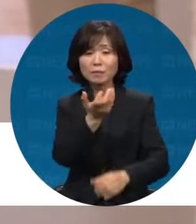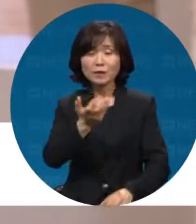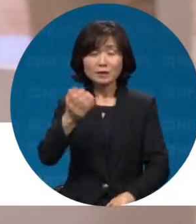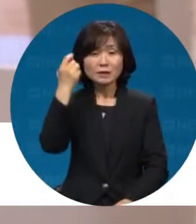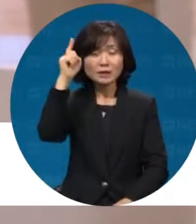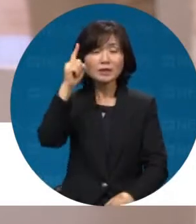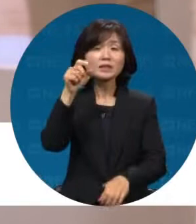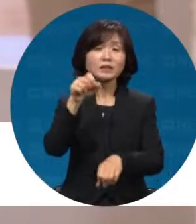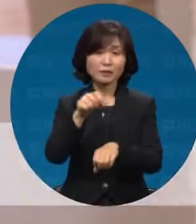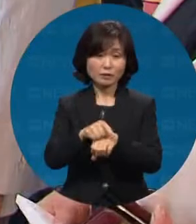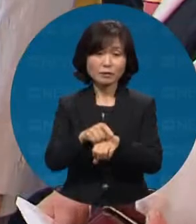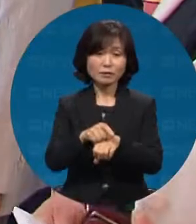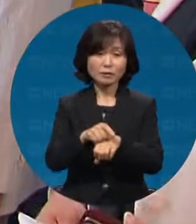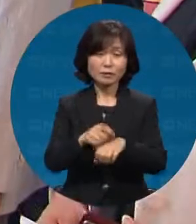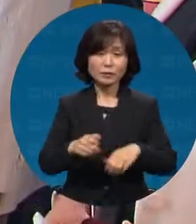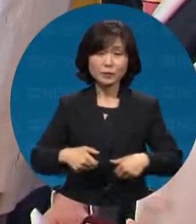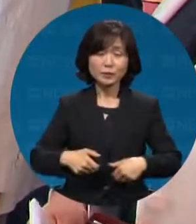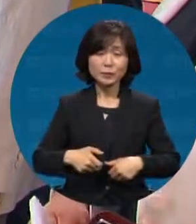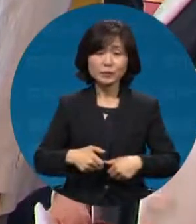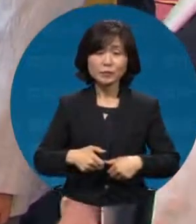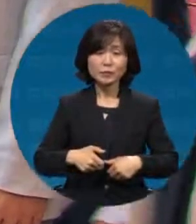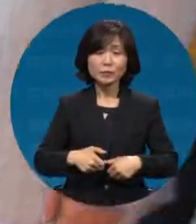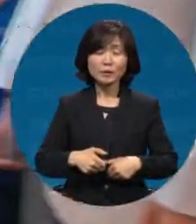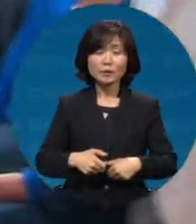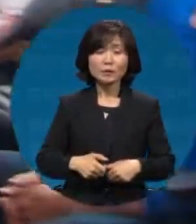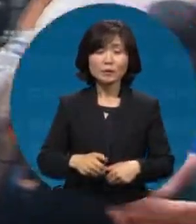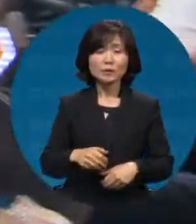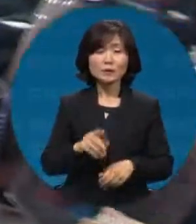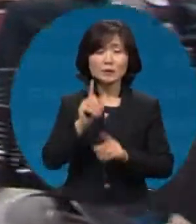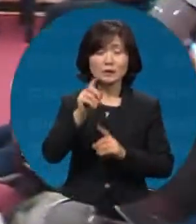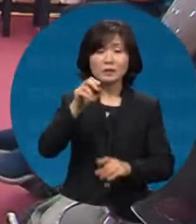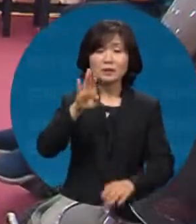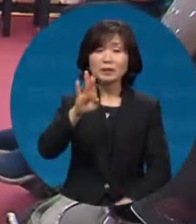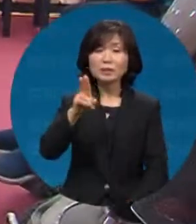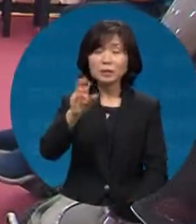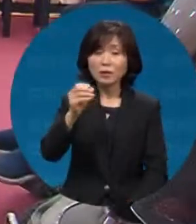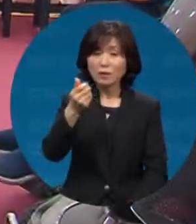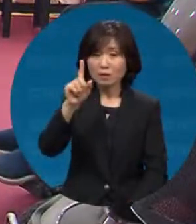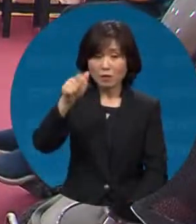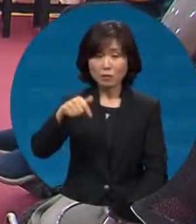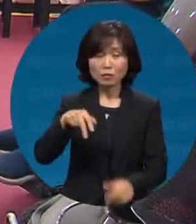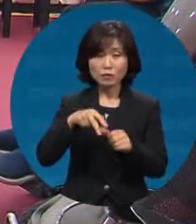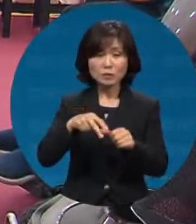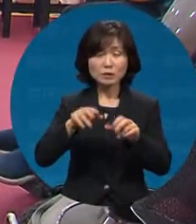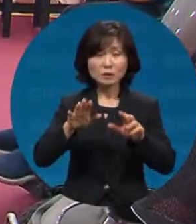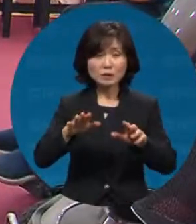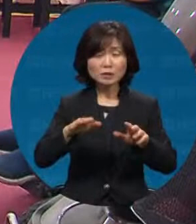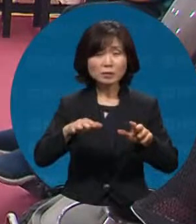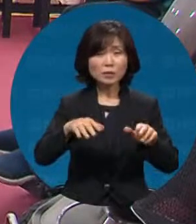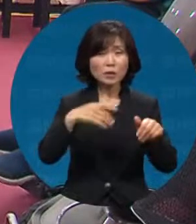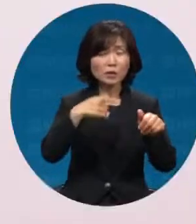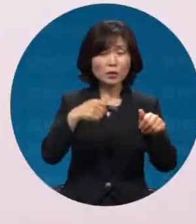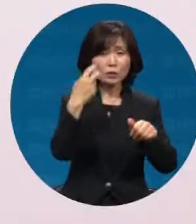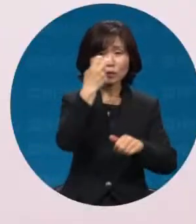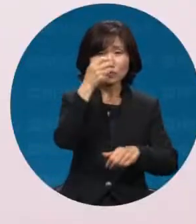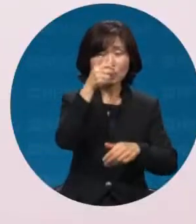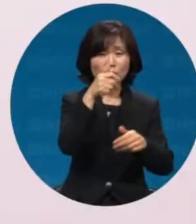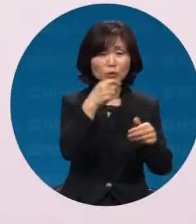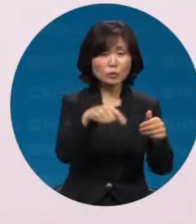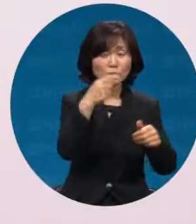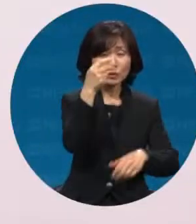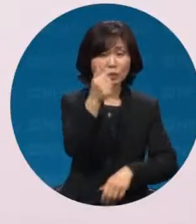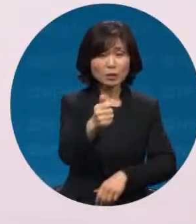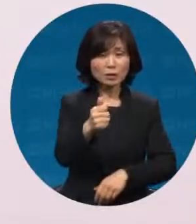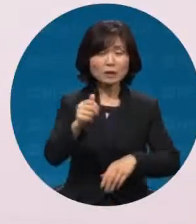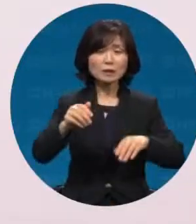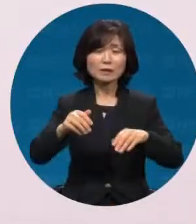창의성 중도 보수 진영 다니라 후보인 이병하 굽 올린 현 교육감 과의 차별성을 부각하는 이다